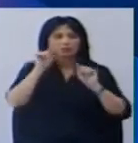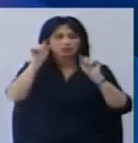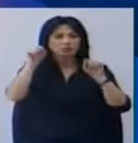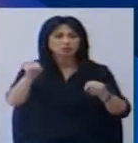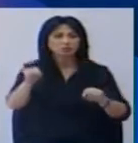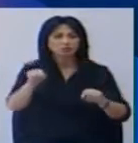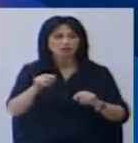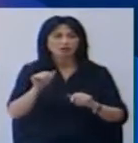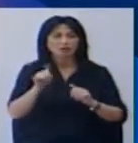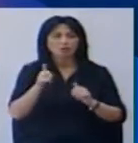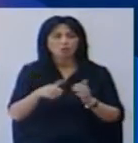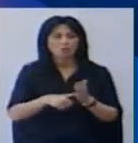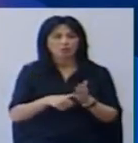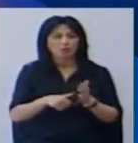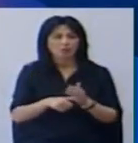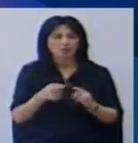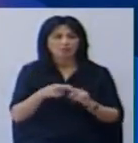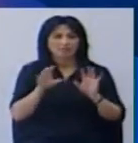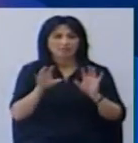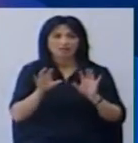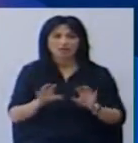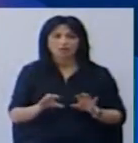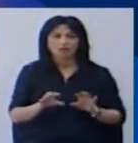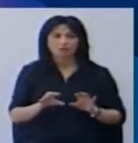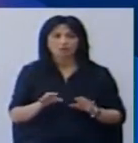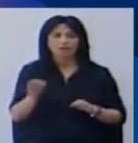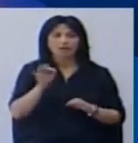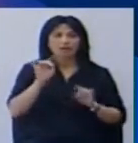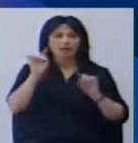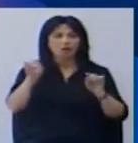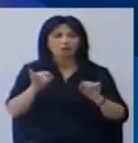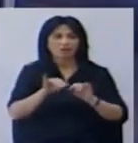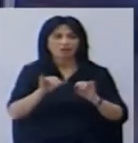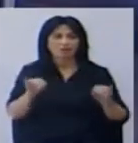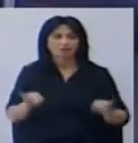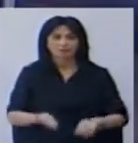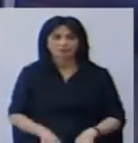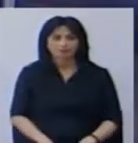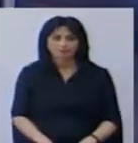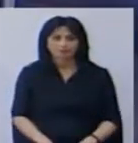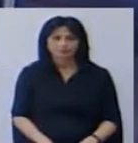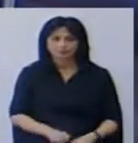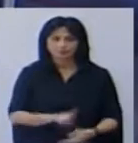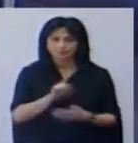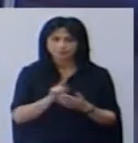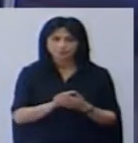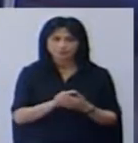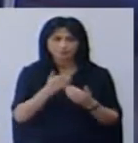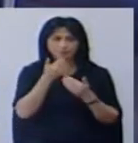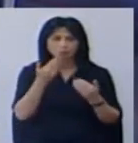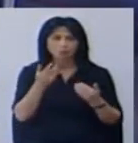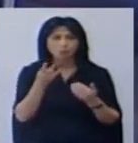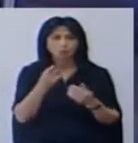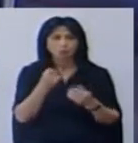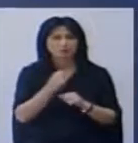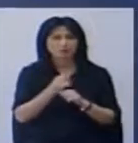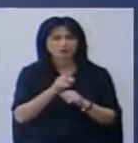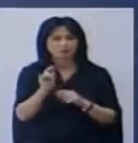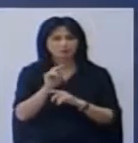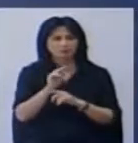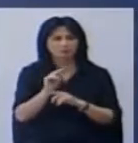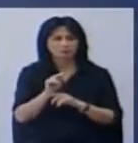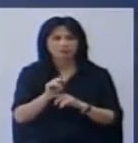შეიძლება და რამდენად დაეხმარება ეს კანონი რეგიონებს განვითარებაში. ესე იგი, აუცილებლად ბოლომდე ამის აყვანიას უკვე